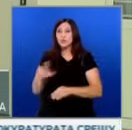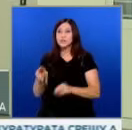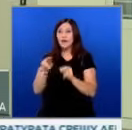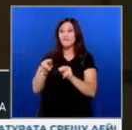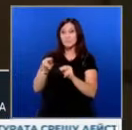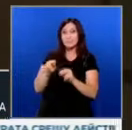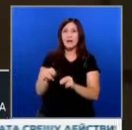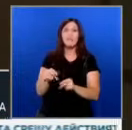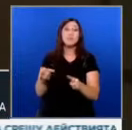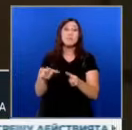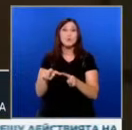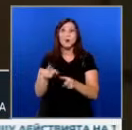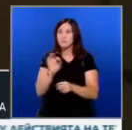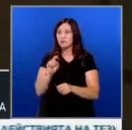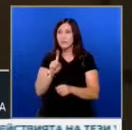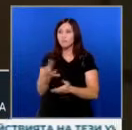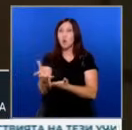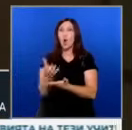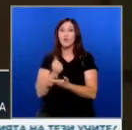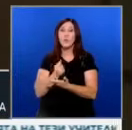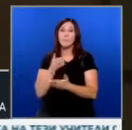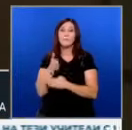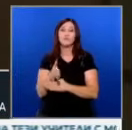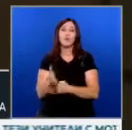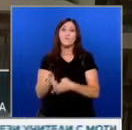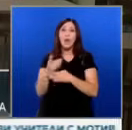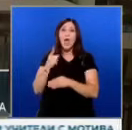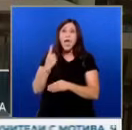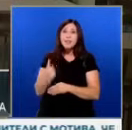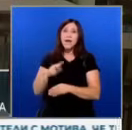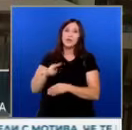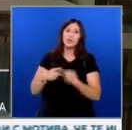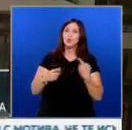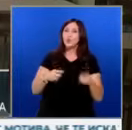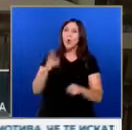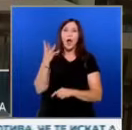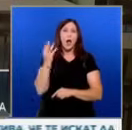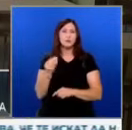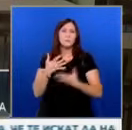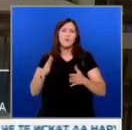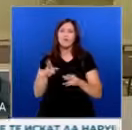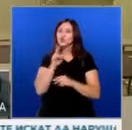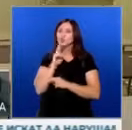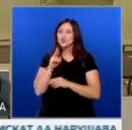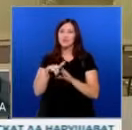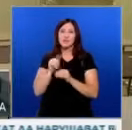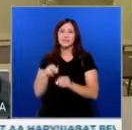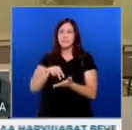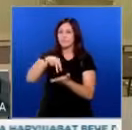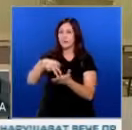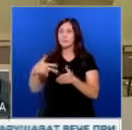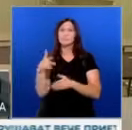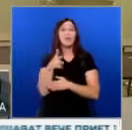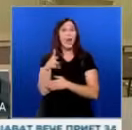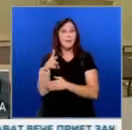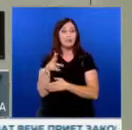никой не може да й отнема правото да подкрепя една или друга кауза. Повечето учители отказаха да застанат пред камерата, но заявиха, че се